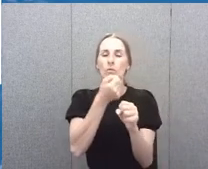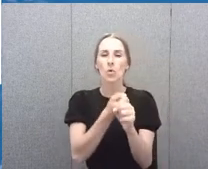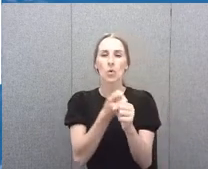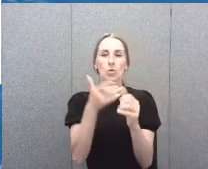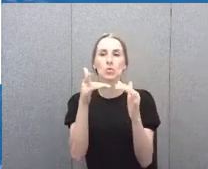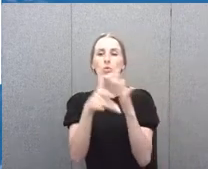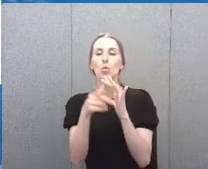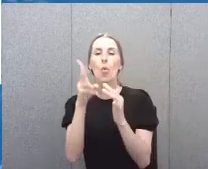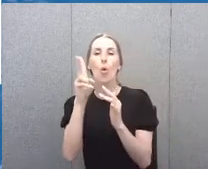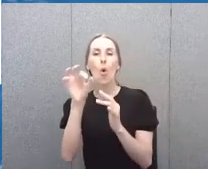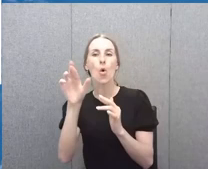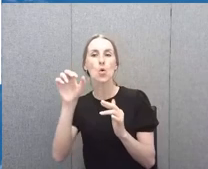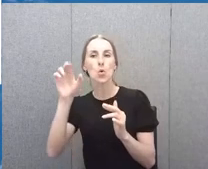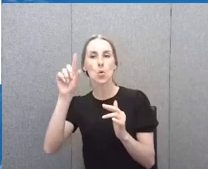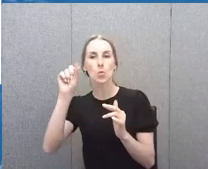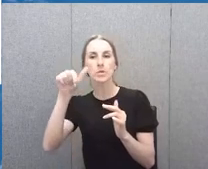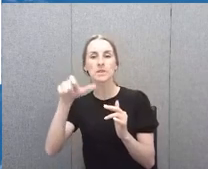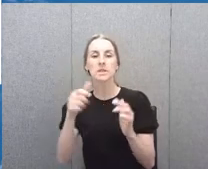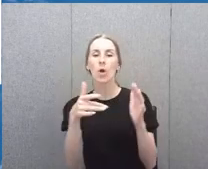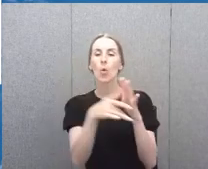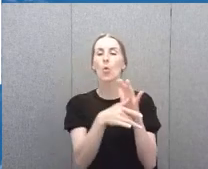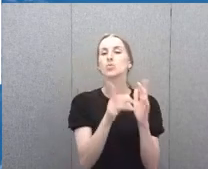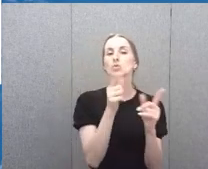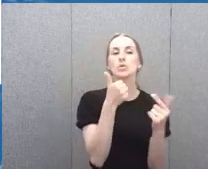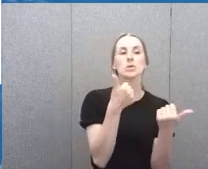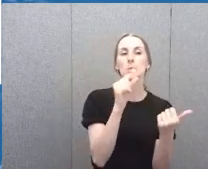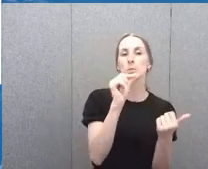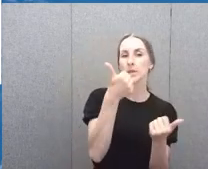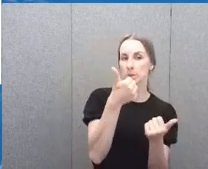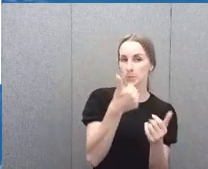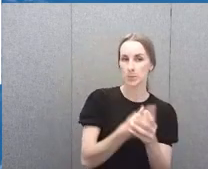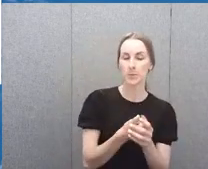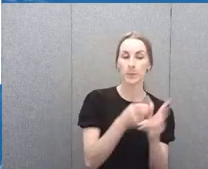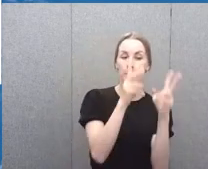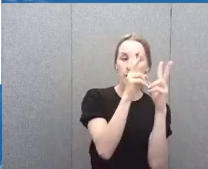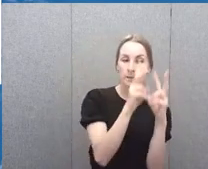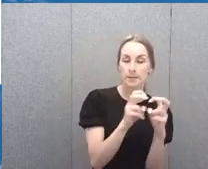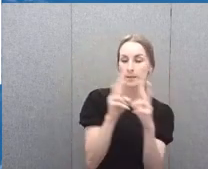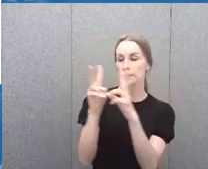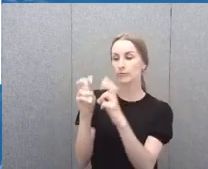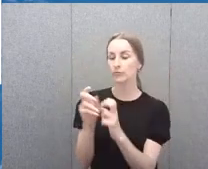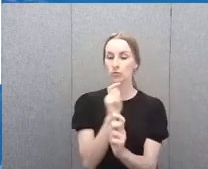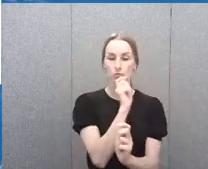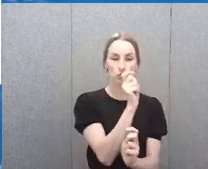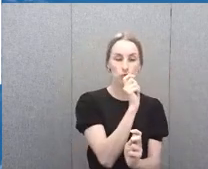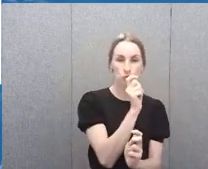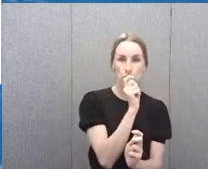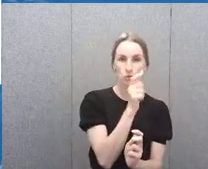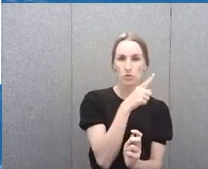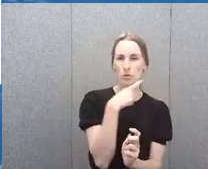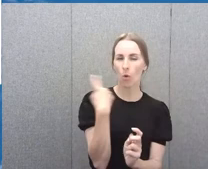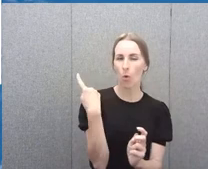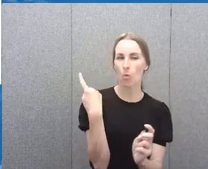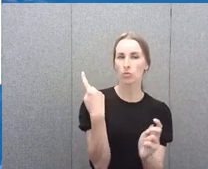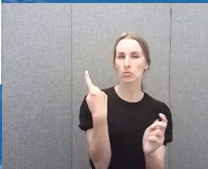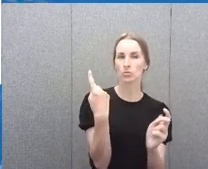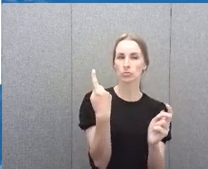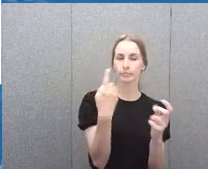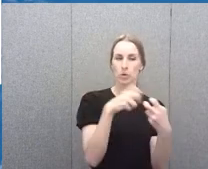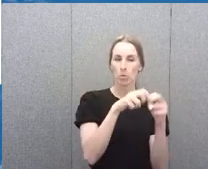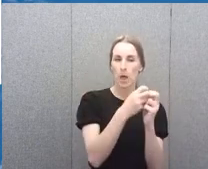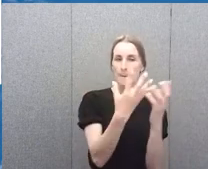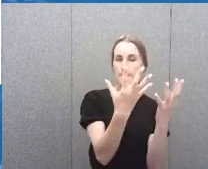Во-первых, исследовательские журналисты решают очень много разных вызовов. Особенно вызовов у